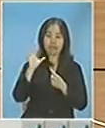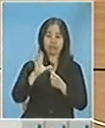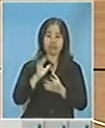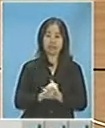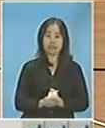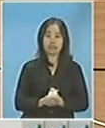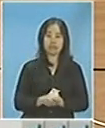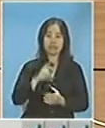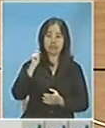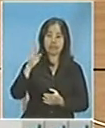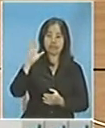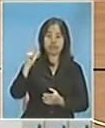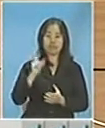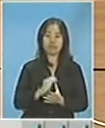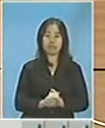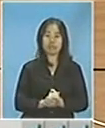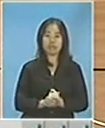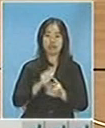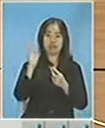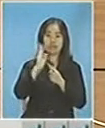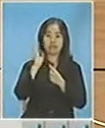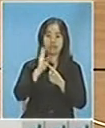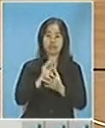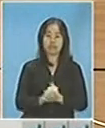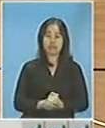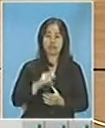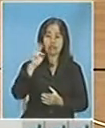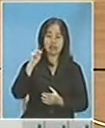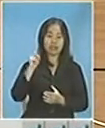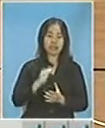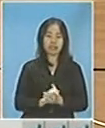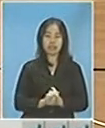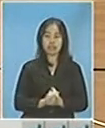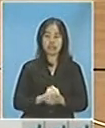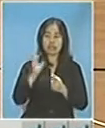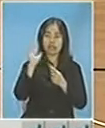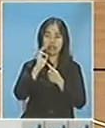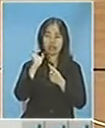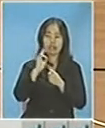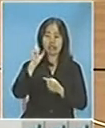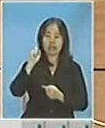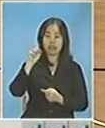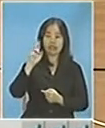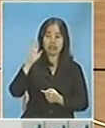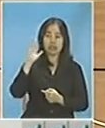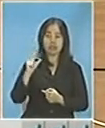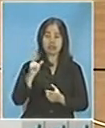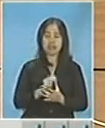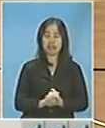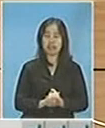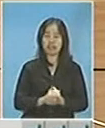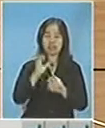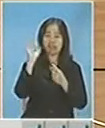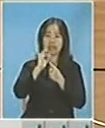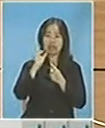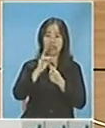นายธนชาติปทุมสวัสดิ์6นายนัทบรรทัดฐาน7นายสุรเชษฐ์มาสดิษฐ์8น